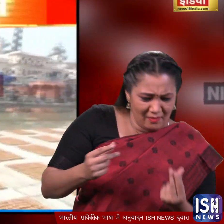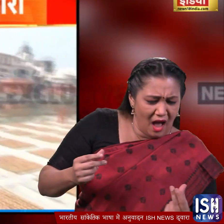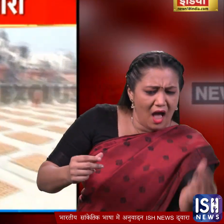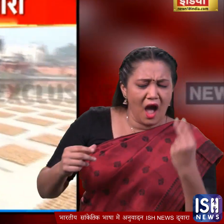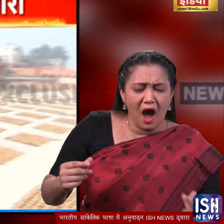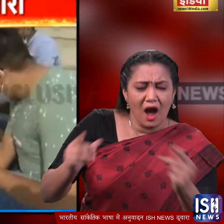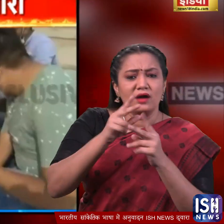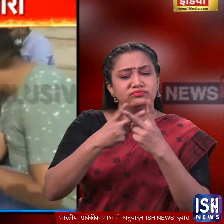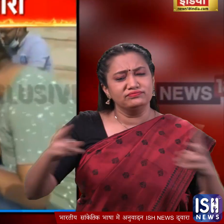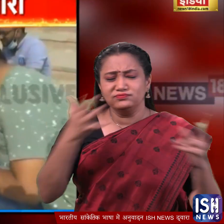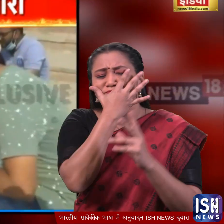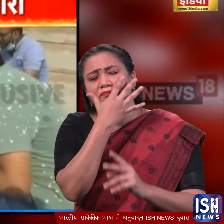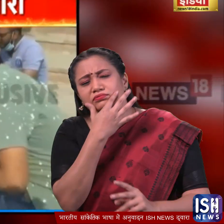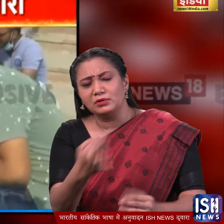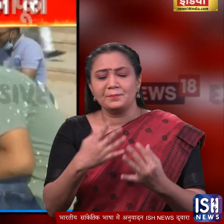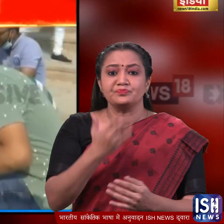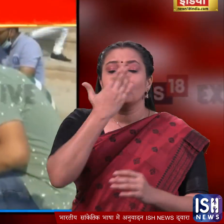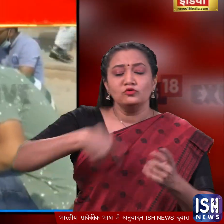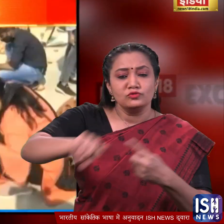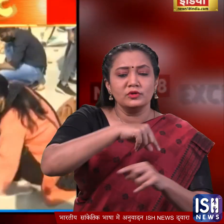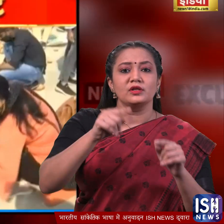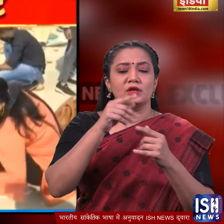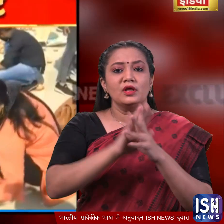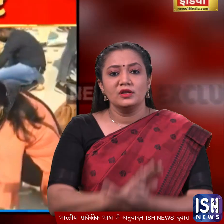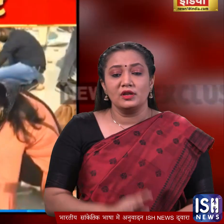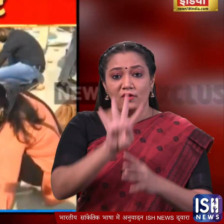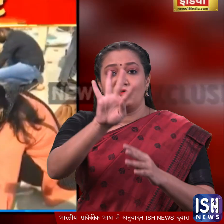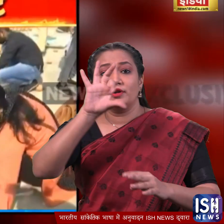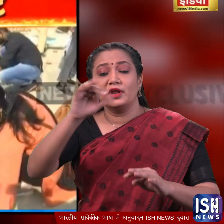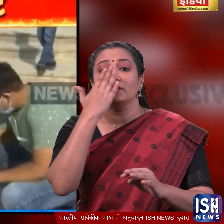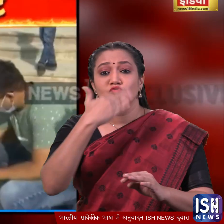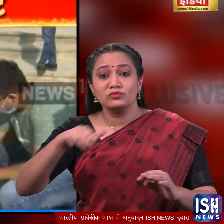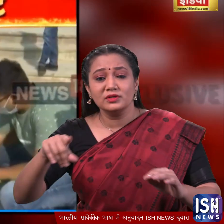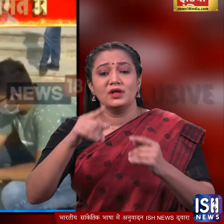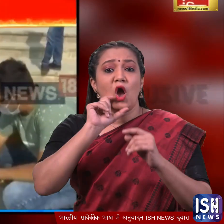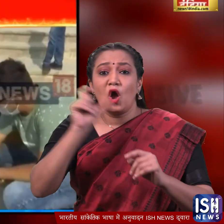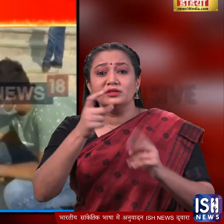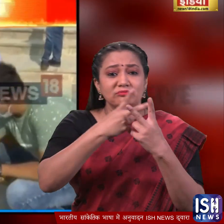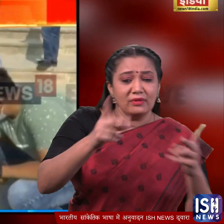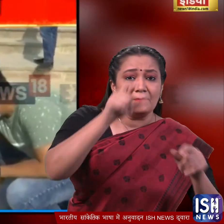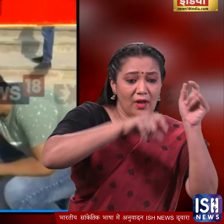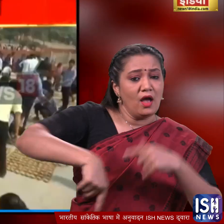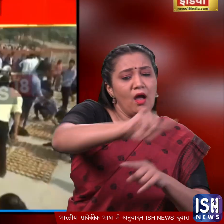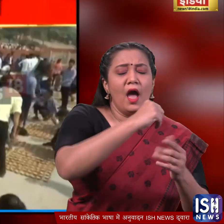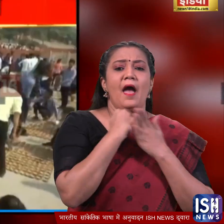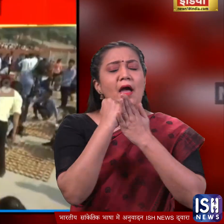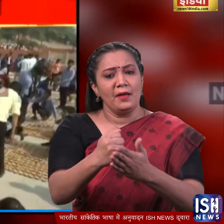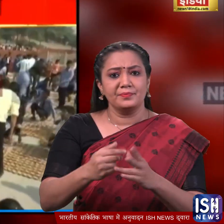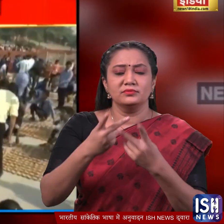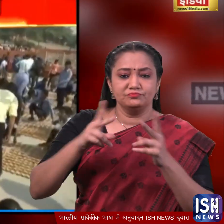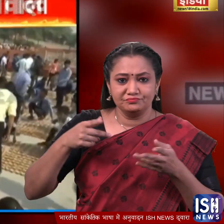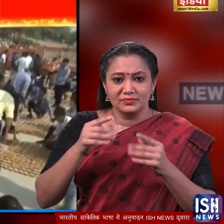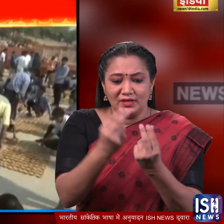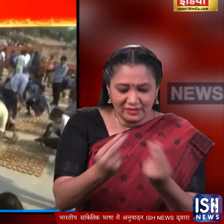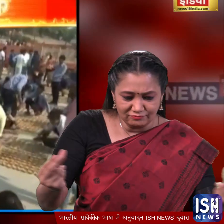से सजाया गया है। इस बड़े काम में छात्रों की मदद के लिए 49 संस्थाओं के करीब 14,000 कार्यकर्ता भी पहुंचे और राम की पैड़ी